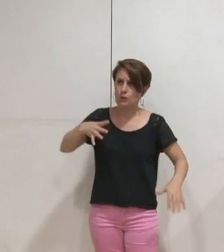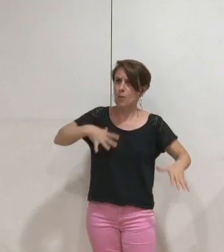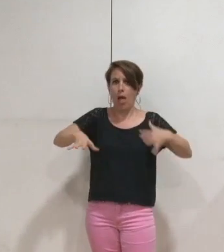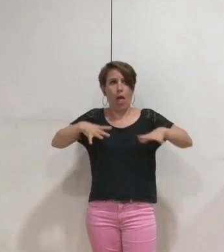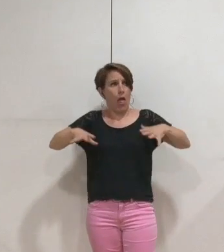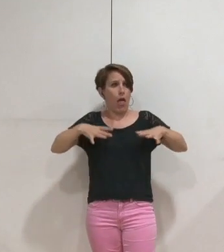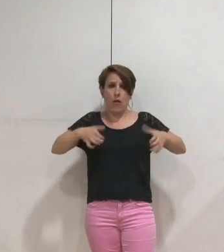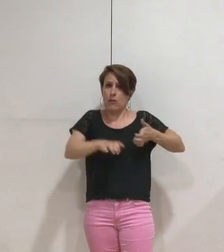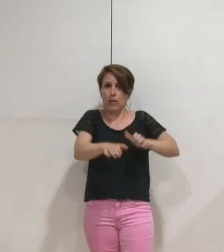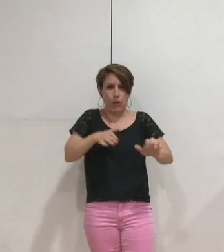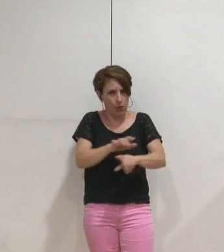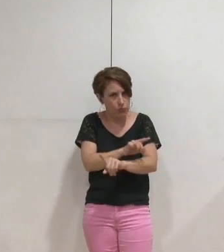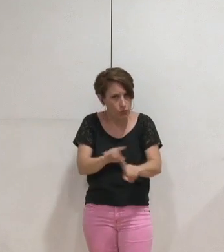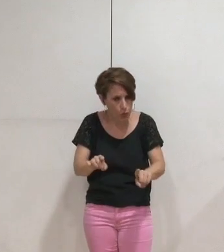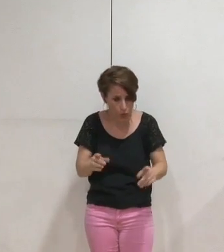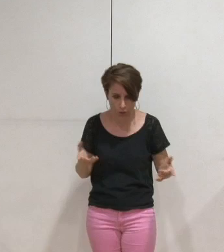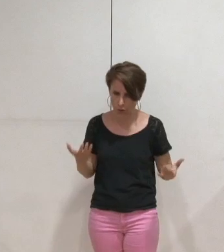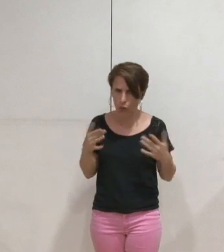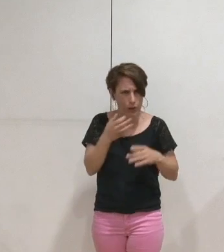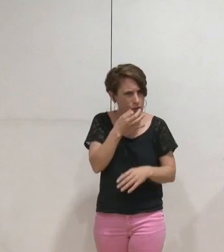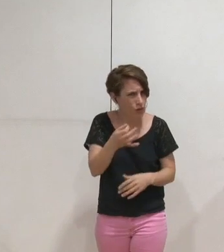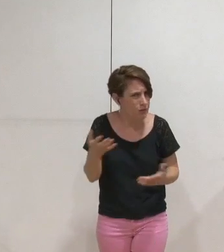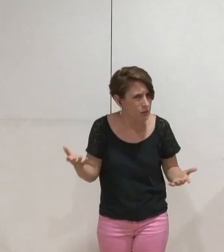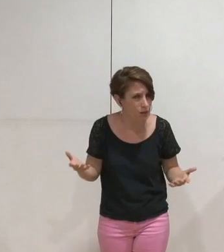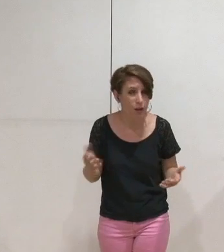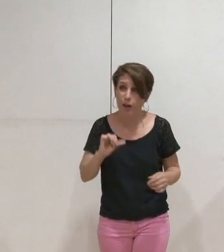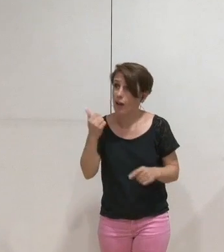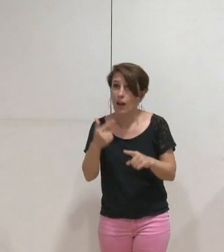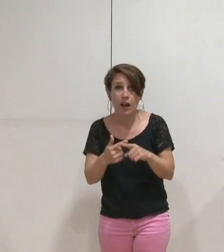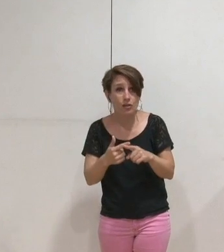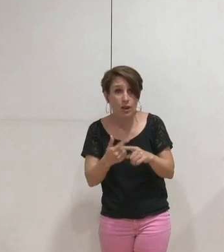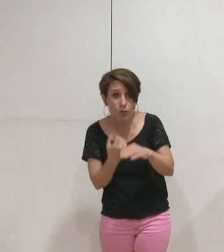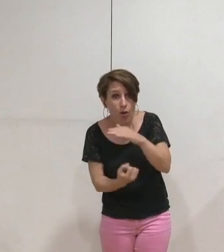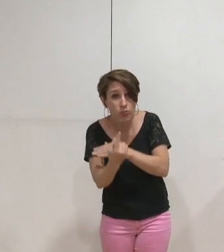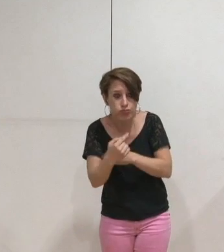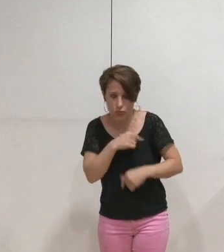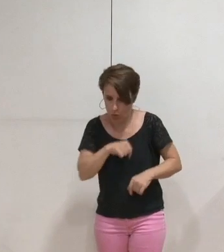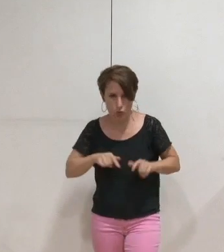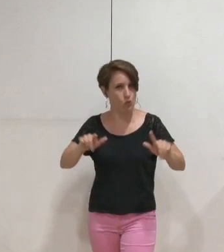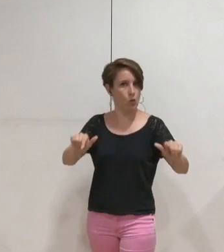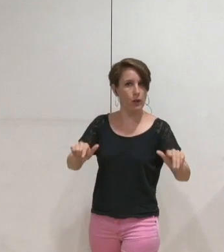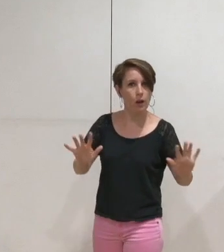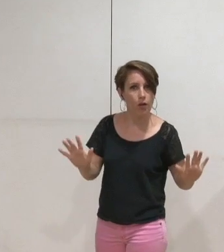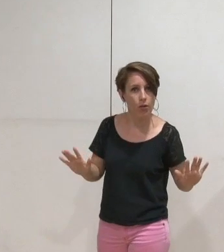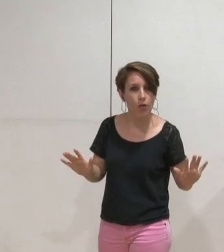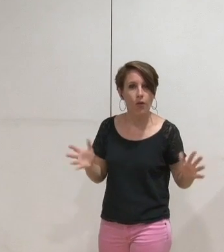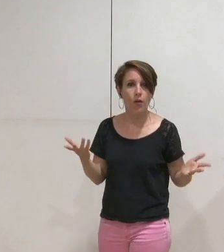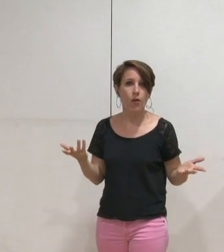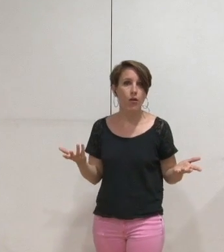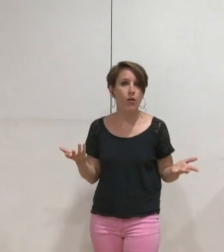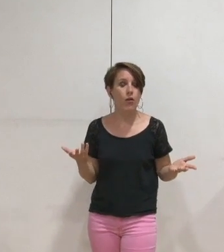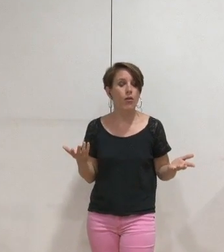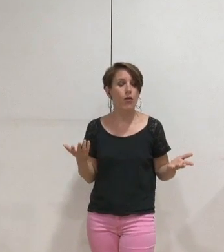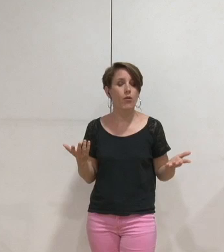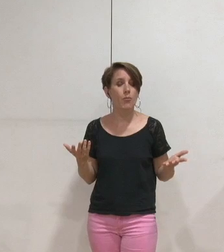dit également nous nous mobilisons à chaque fois qu'il y a une opportunité nous avons répondu à un app